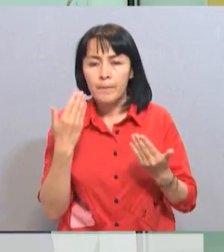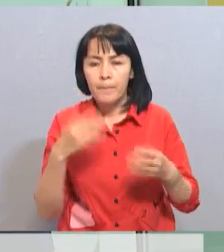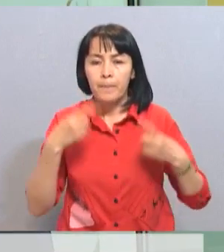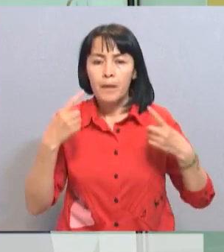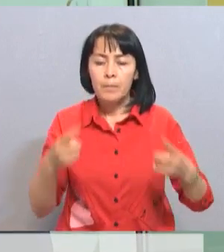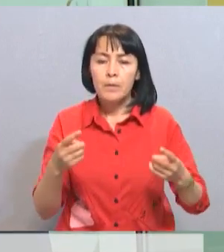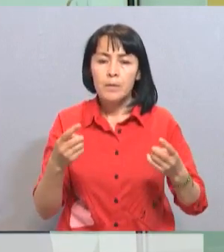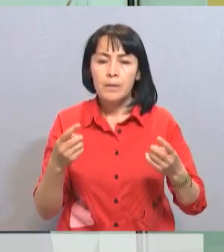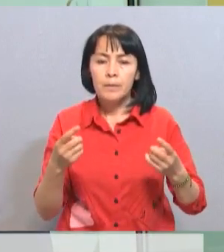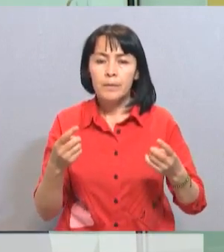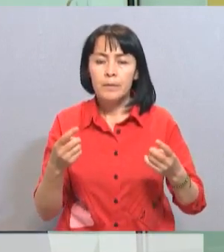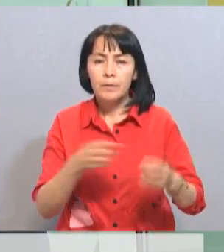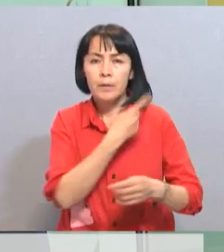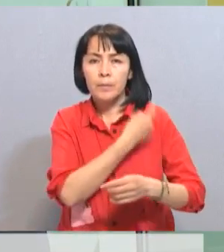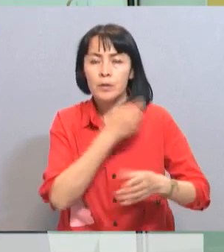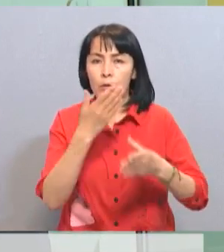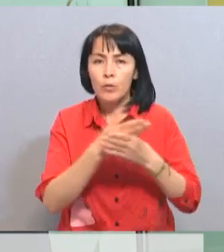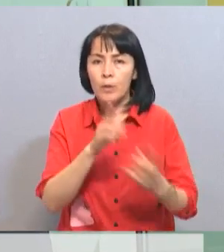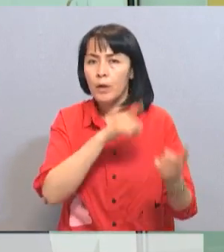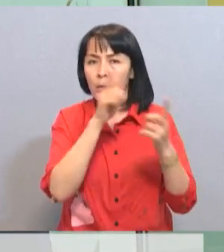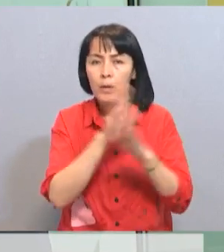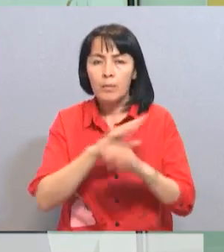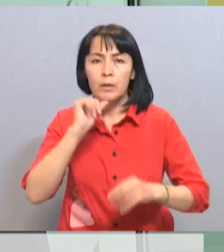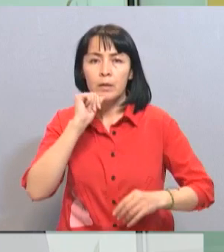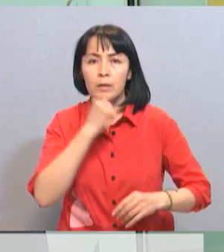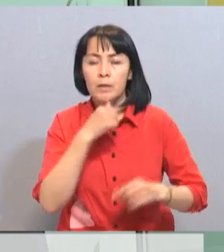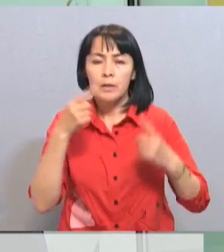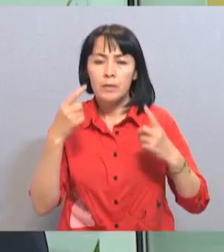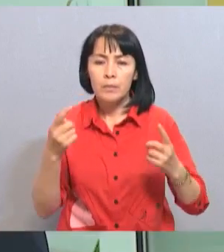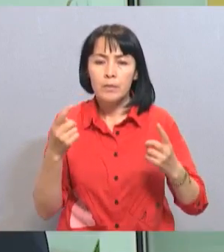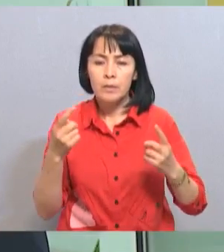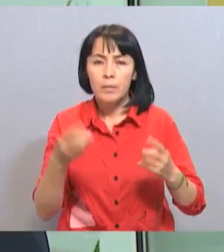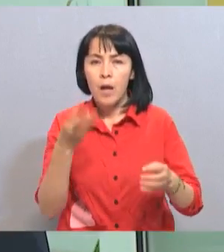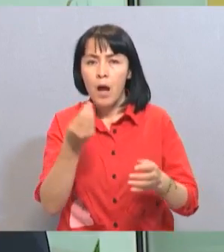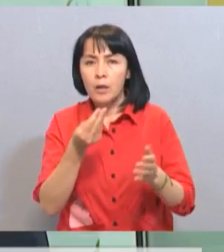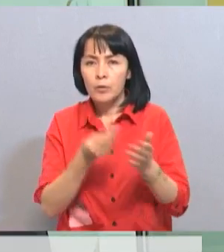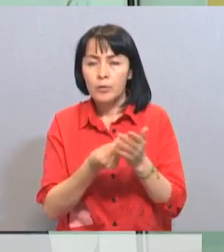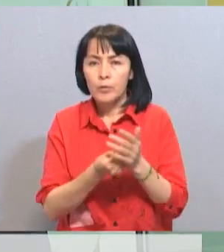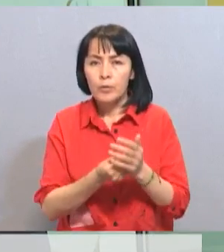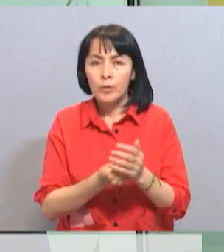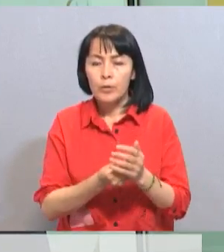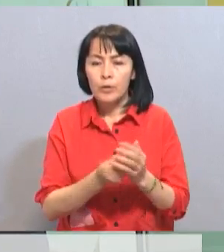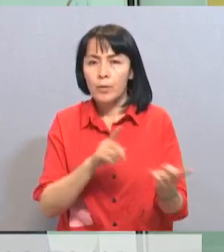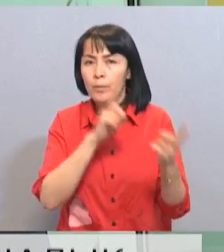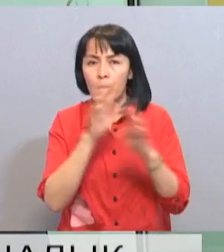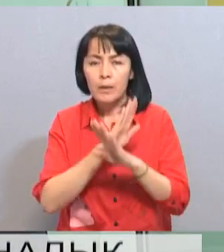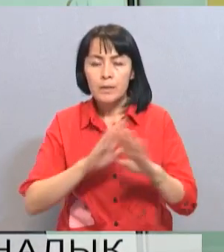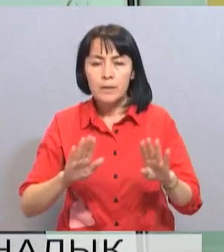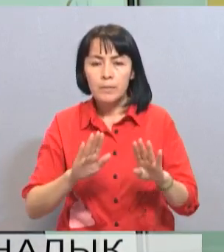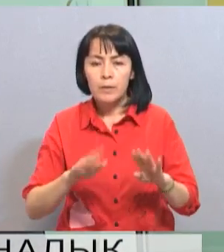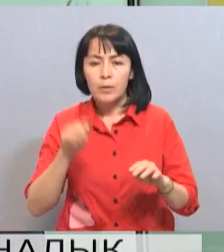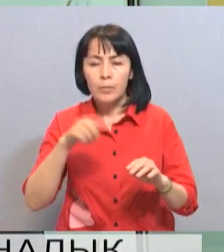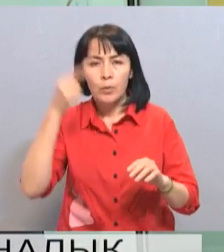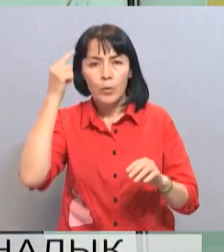немесе мынау медициналық көмекке жүгінуге ерінеді, немесе ол бір ақылы түрде деп сондай бір ойлар қалыптасқан.